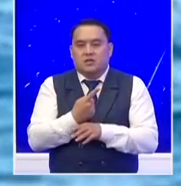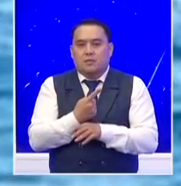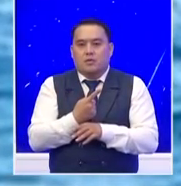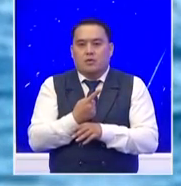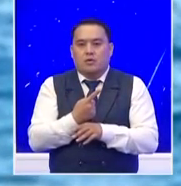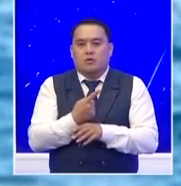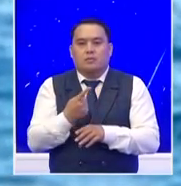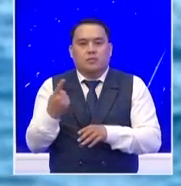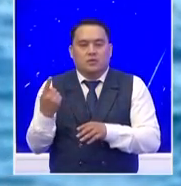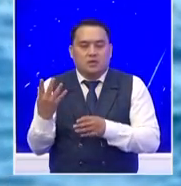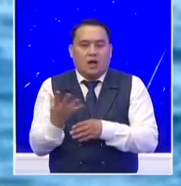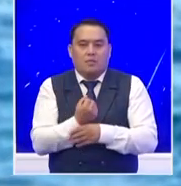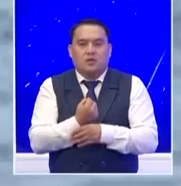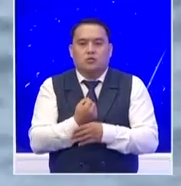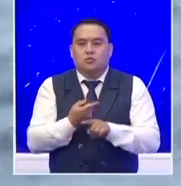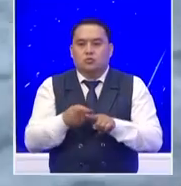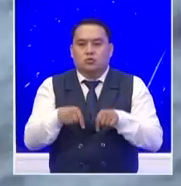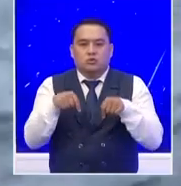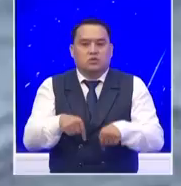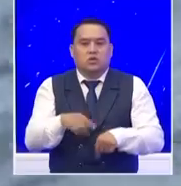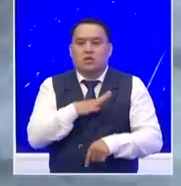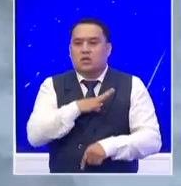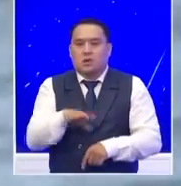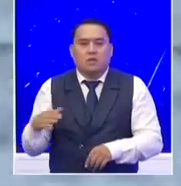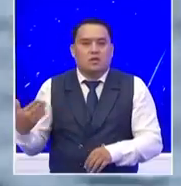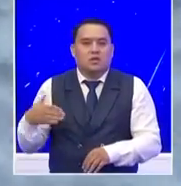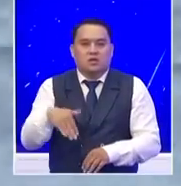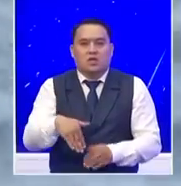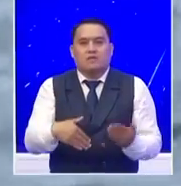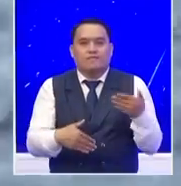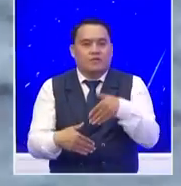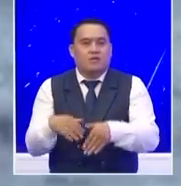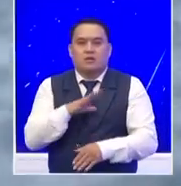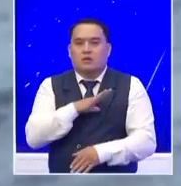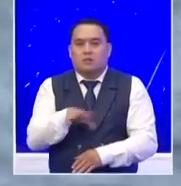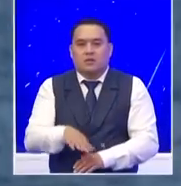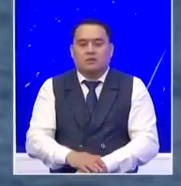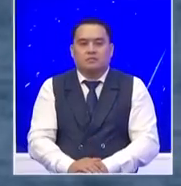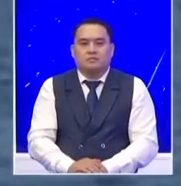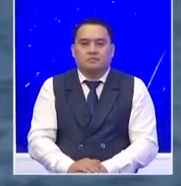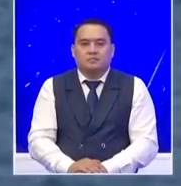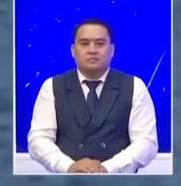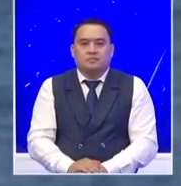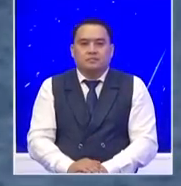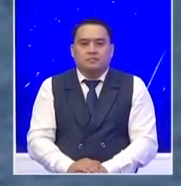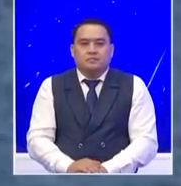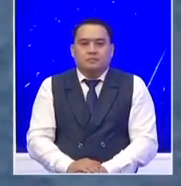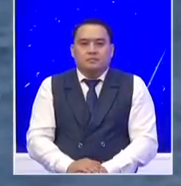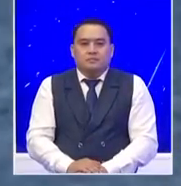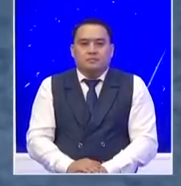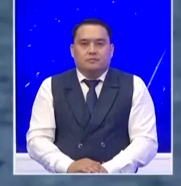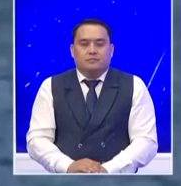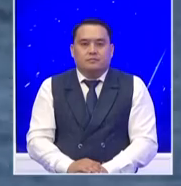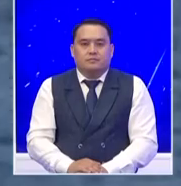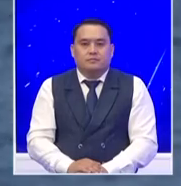дельфиннің өлексесі табылыпты. Содан бері бұл аймақтан дельфиндерді ешкім көрмеген. Топтаманы ғаламтор ақпараттарымен дайындаған Меруерт